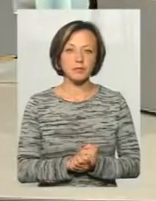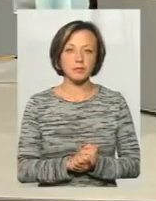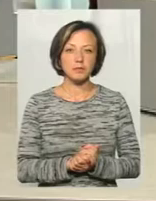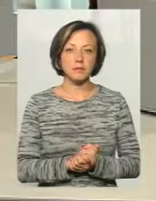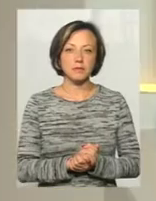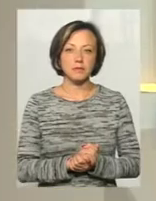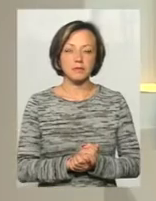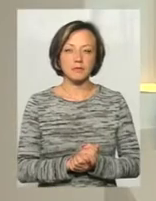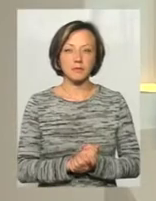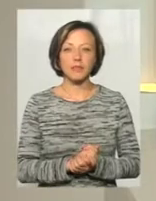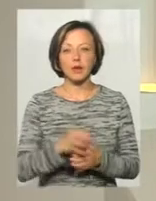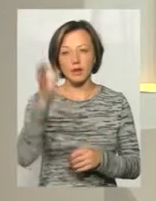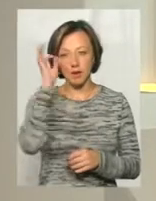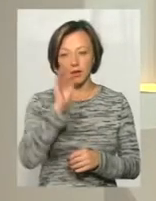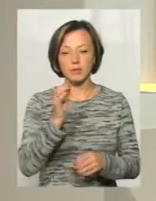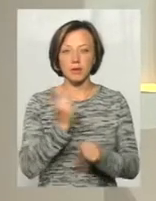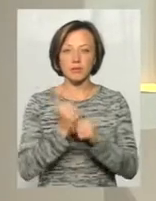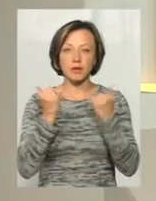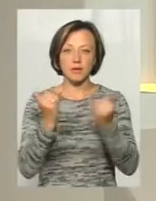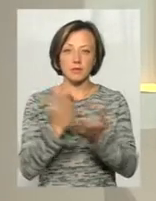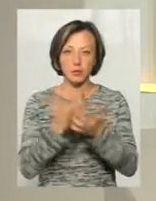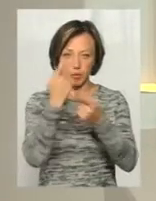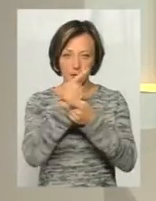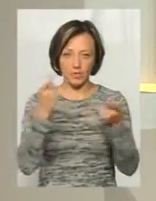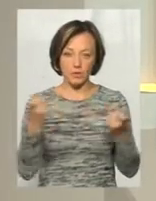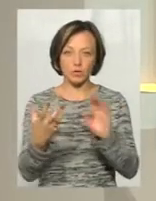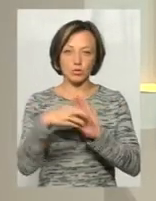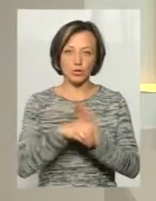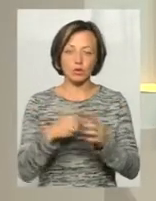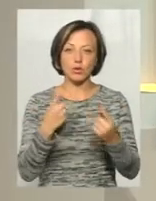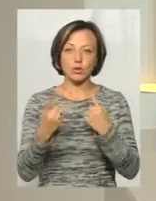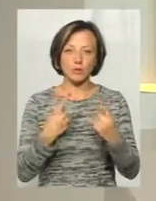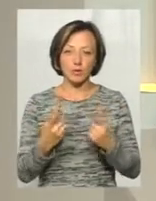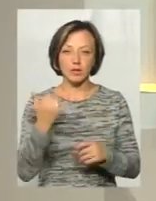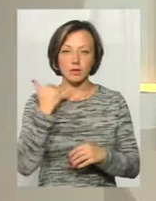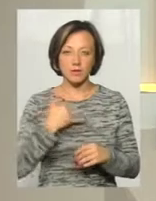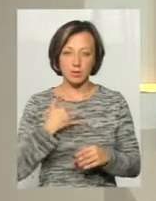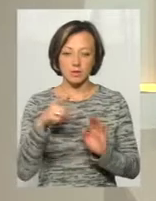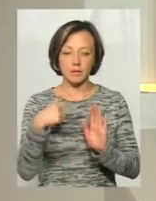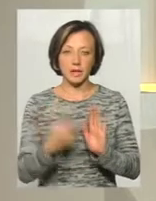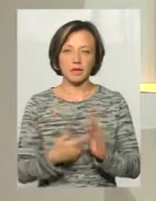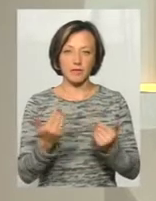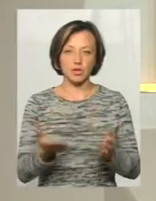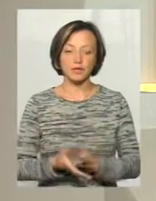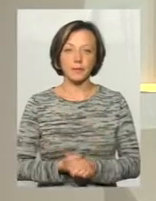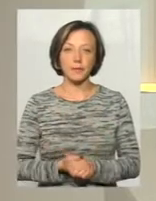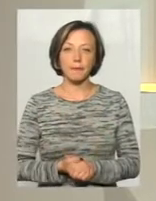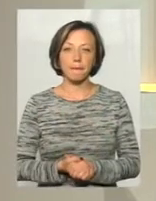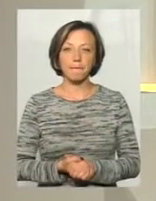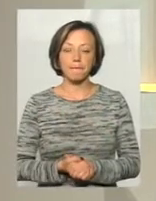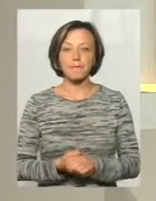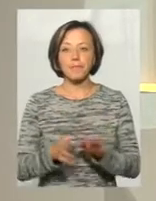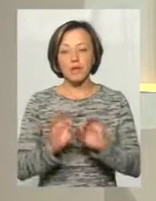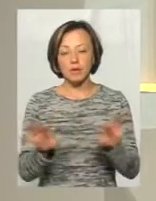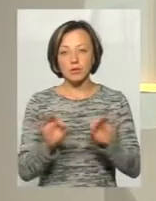Вадим. Нагадуємо телеглядачам, що працюємо для вас у прямому ефірі, отож долучайтесь до розмови, телефонуйте і задавайте ваші питання. А розкажіть,